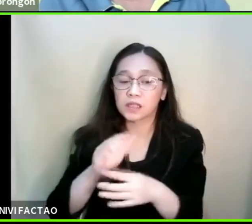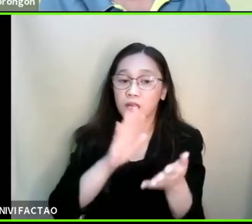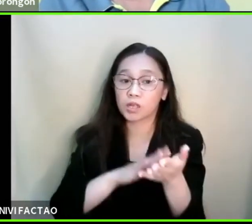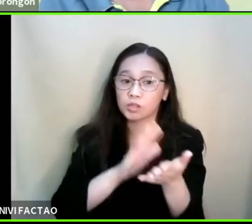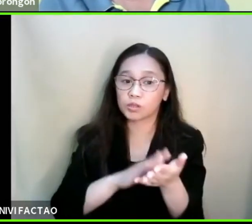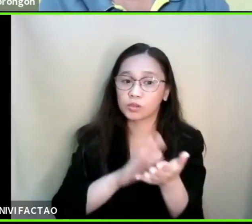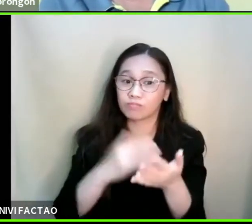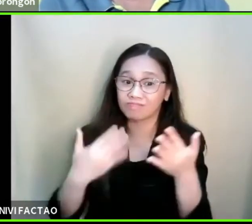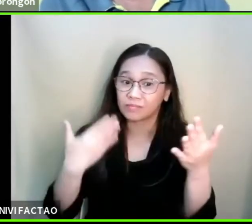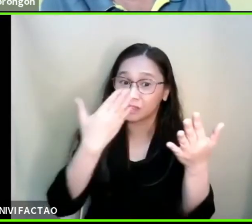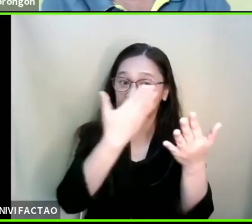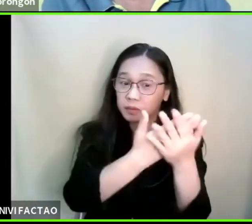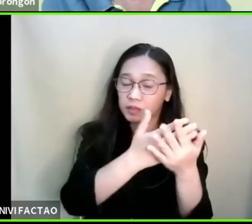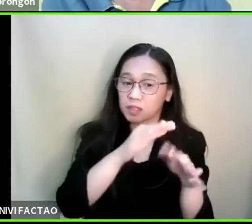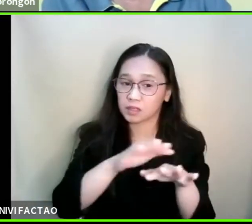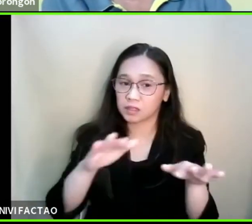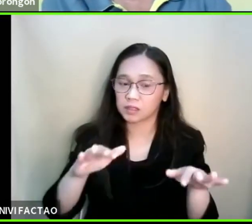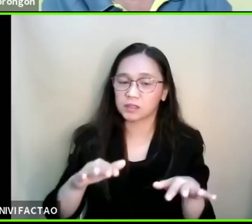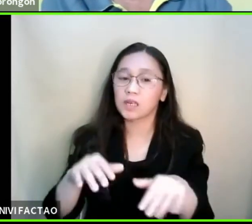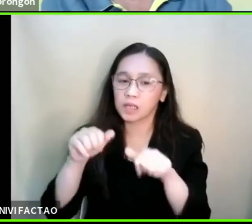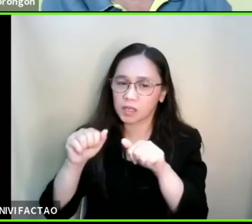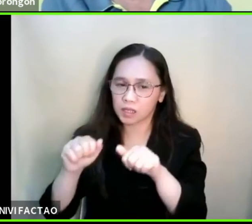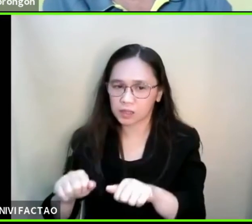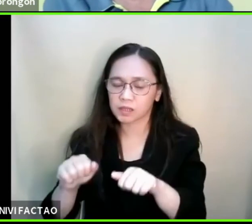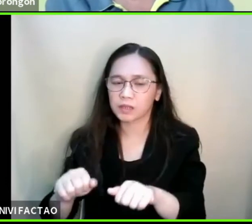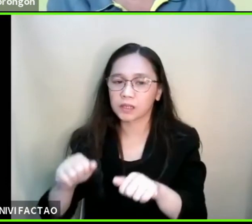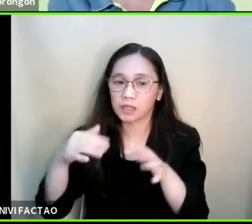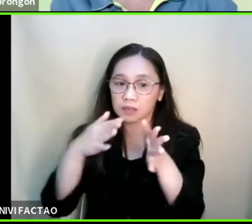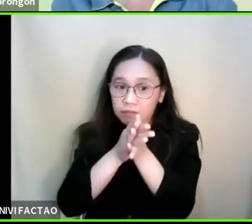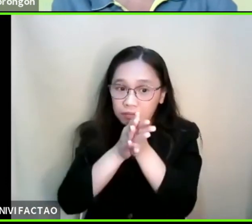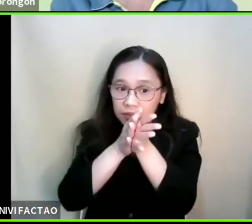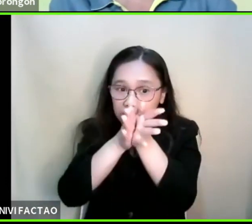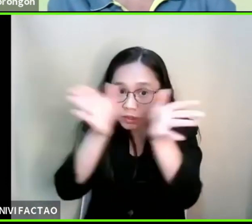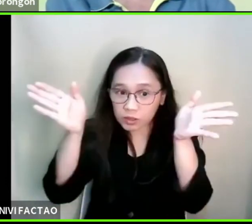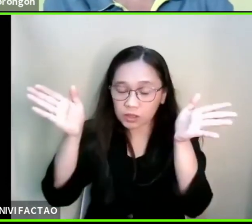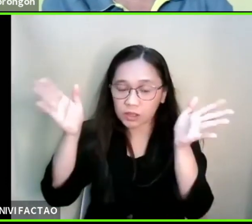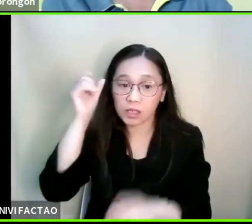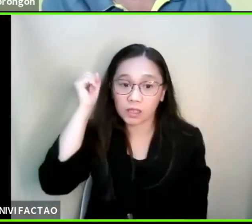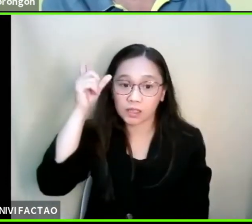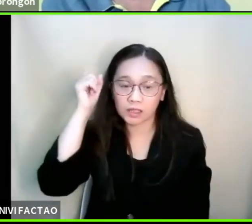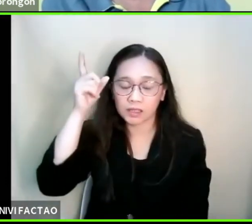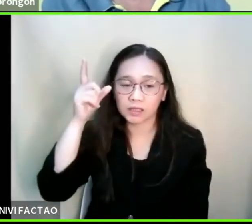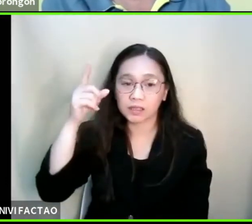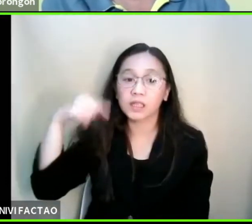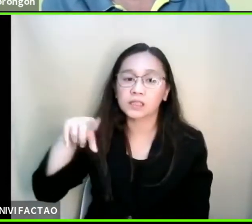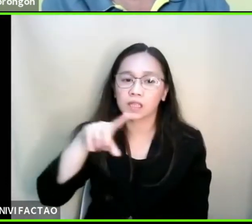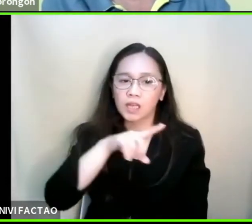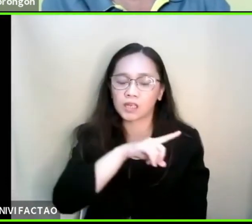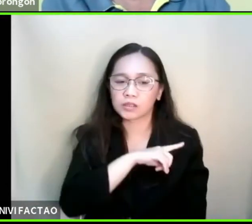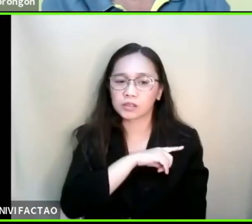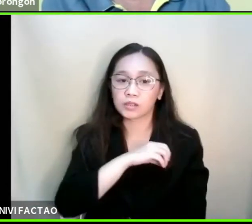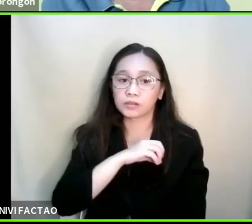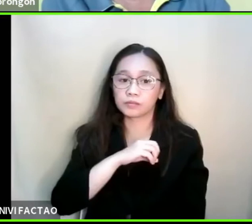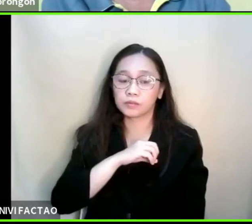So magandang exercise to para mapalawak yung understanding natin, and tayo mismo sa atin mismo manggaling ano yung